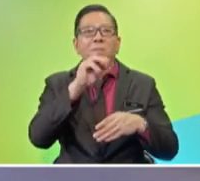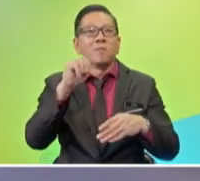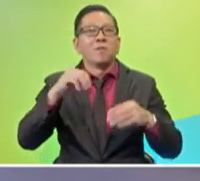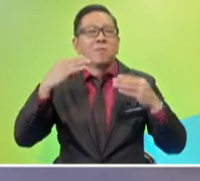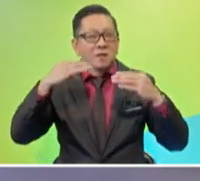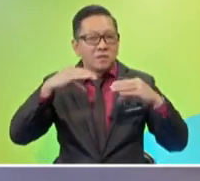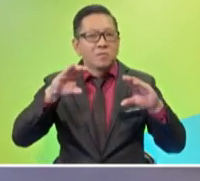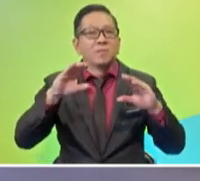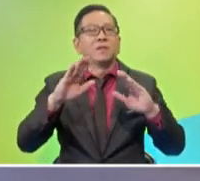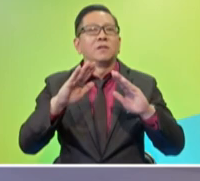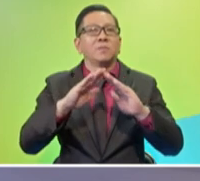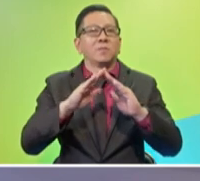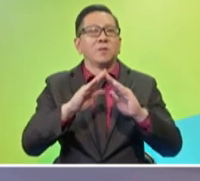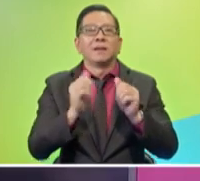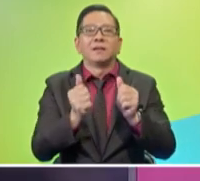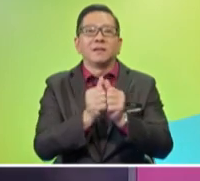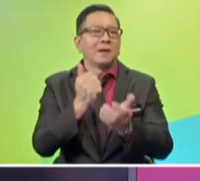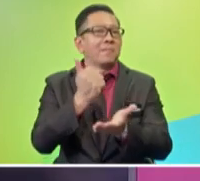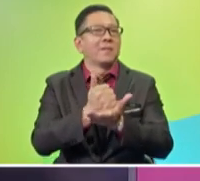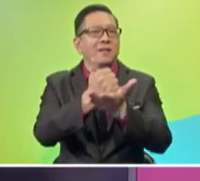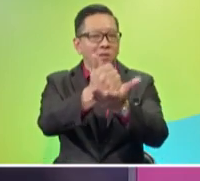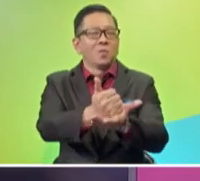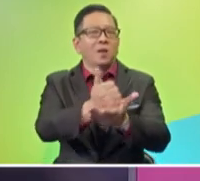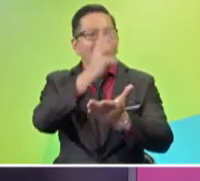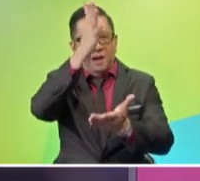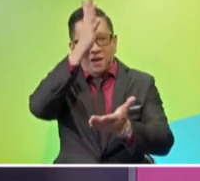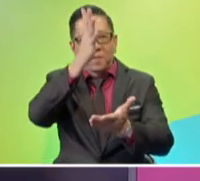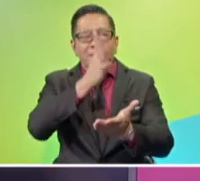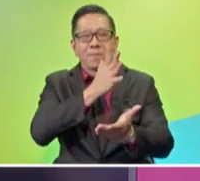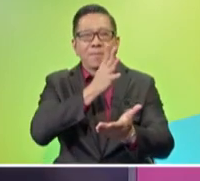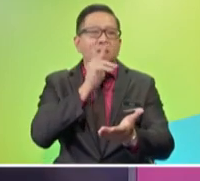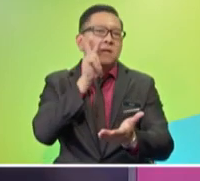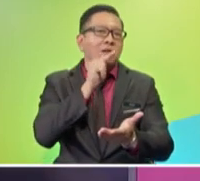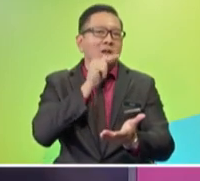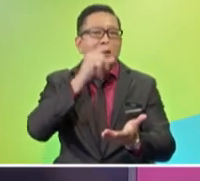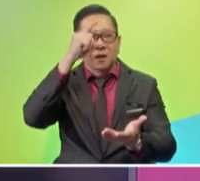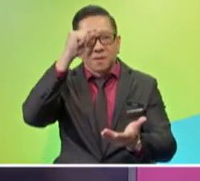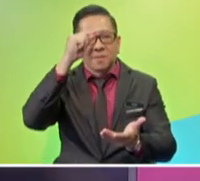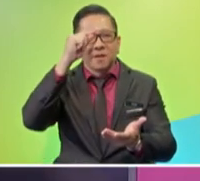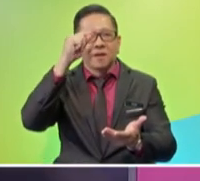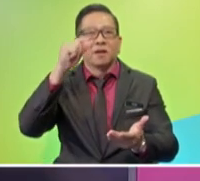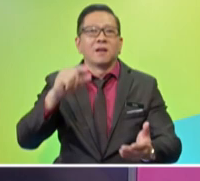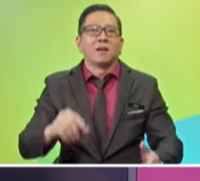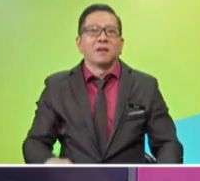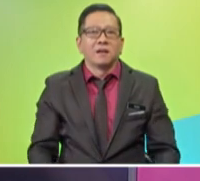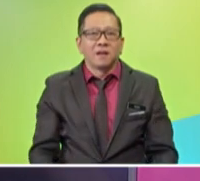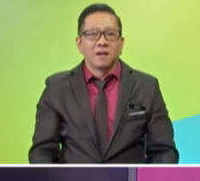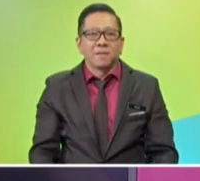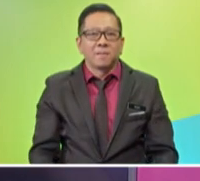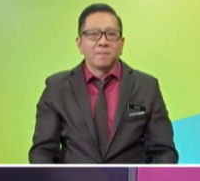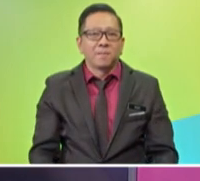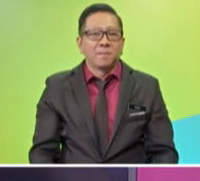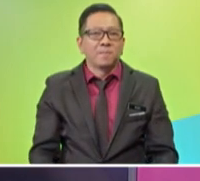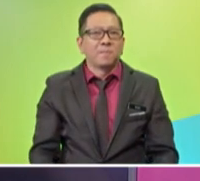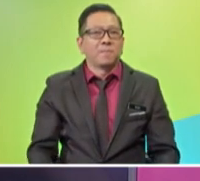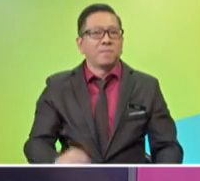bapa ataupun abang dan kakak. Ya, ini dia aktiviti membuat kolaj burung hantu dengan menggunakan sifar. Betul. Kalau macam tu